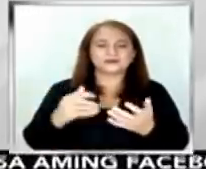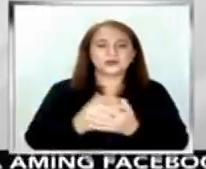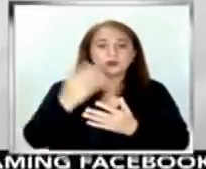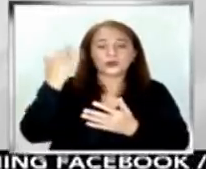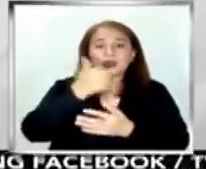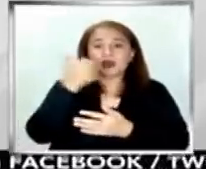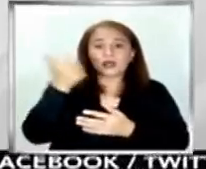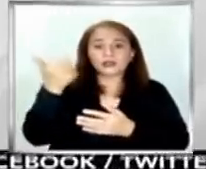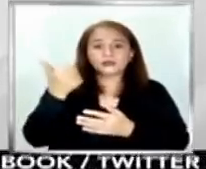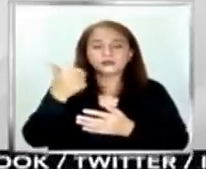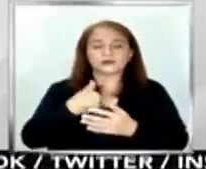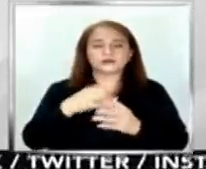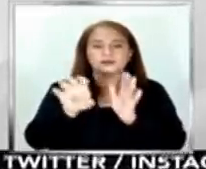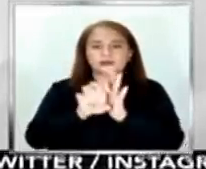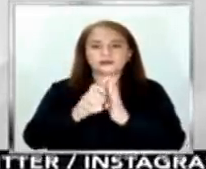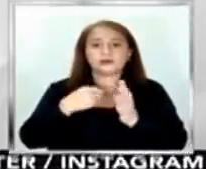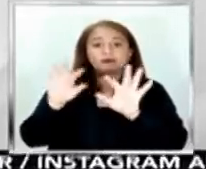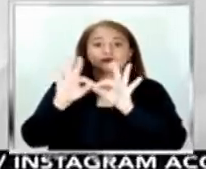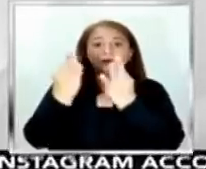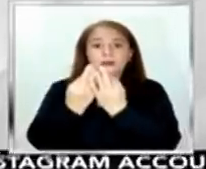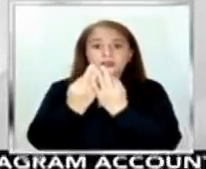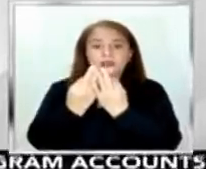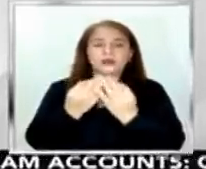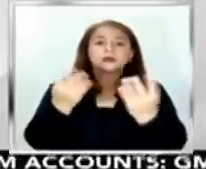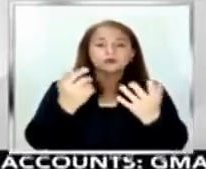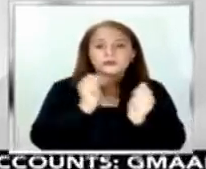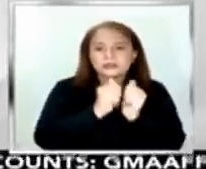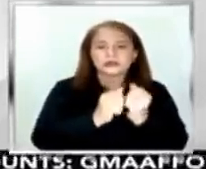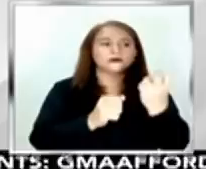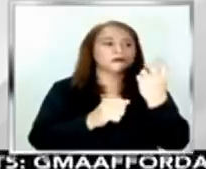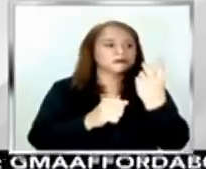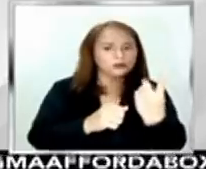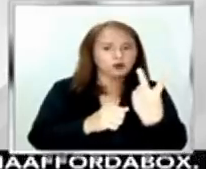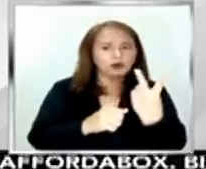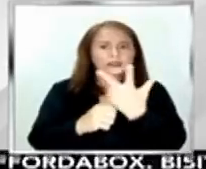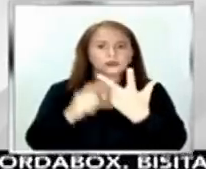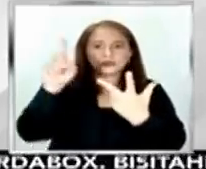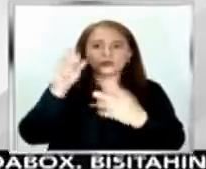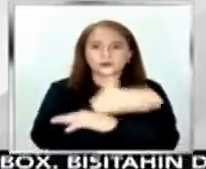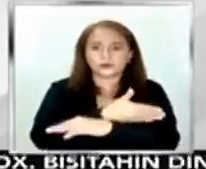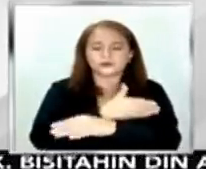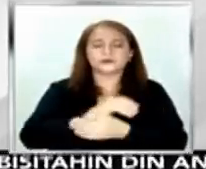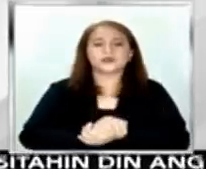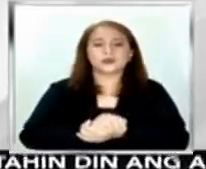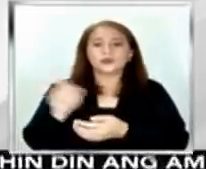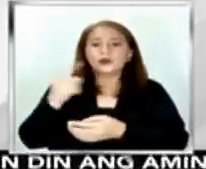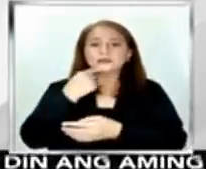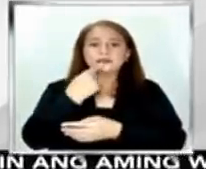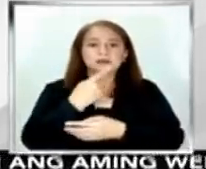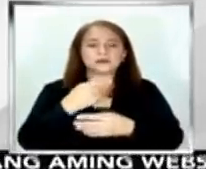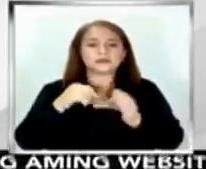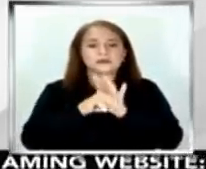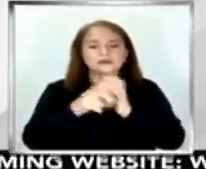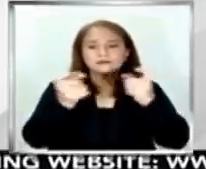nagko-cohort, halimbawa pamilya, so pwedeng 2 o 3 sa isang room. Kung anong sinabi ng infection control service namin,